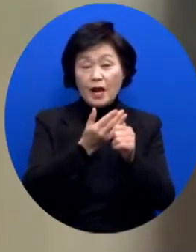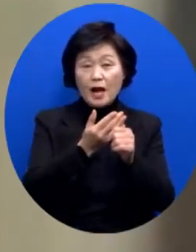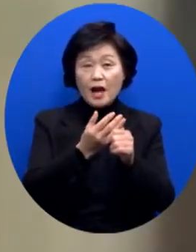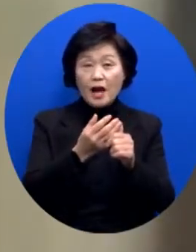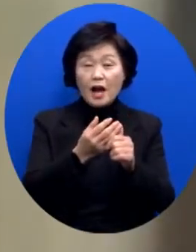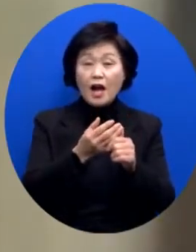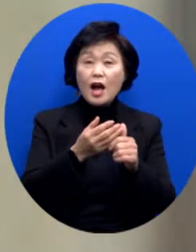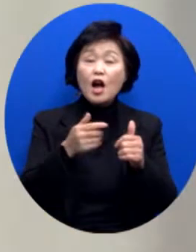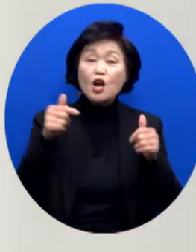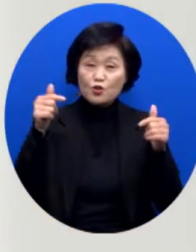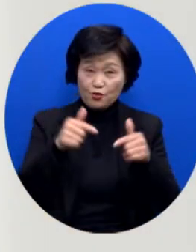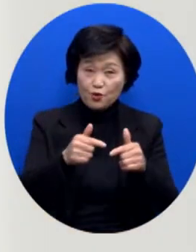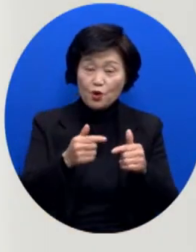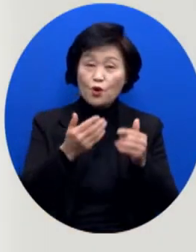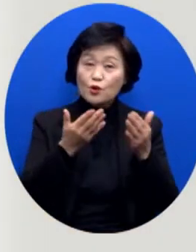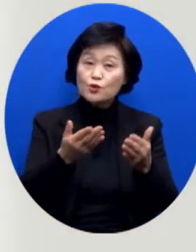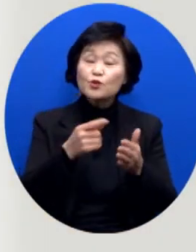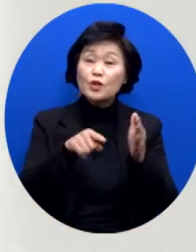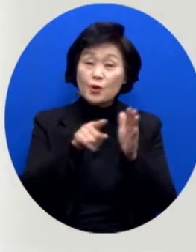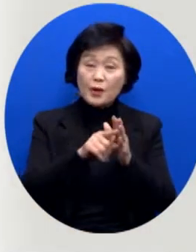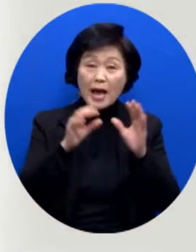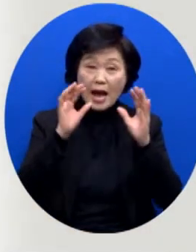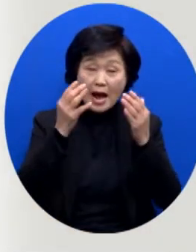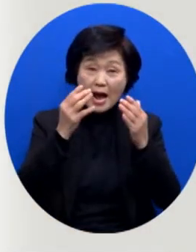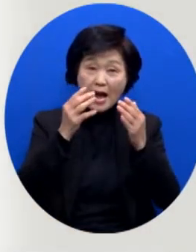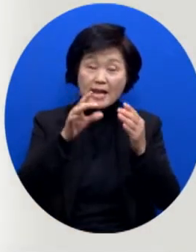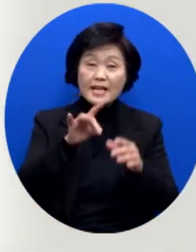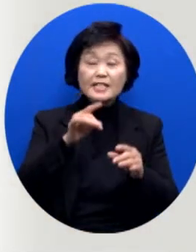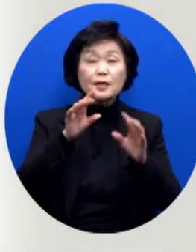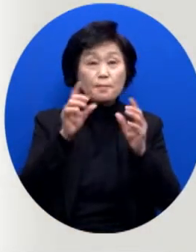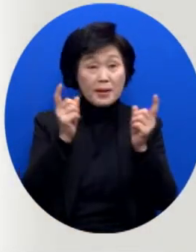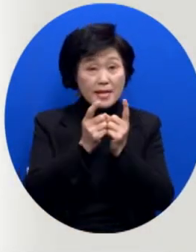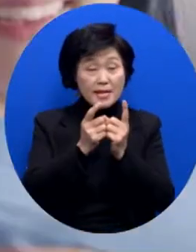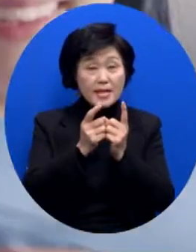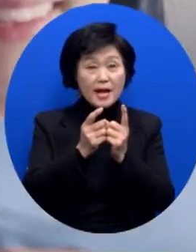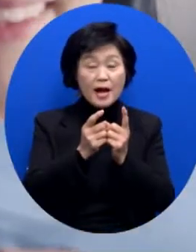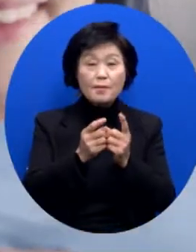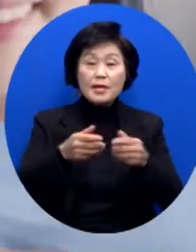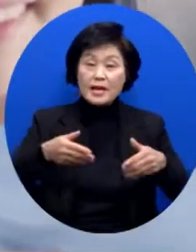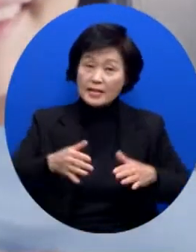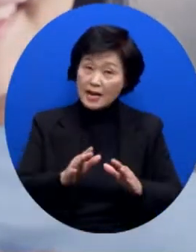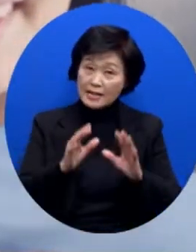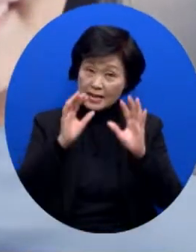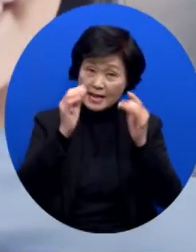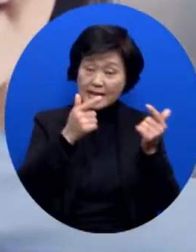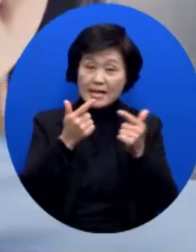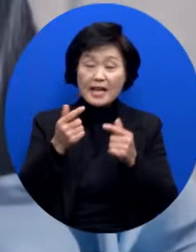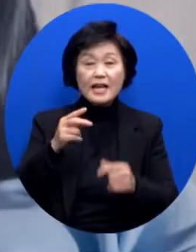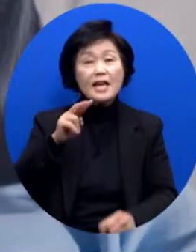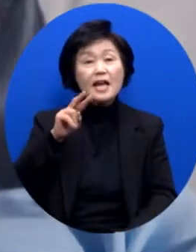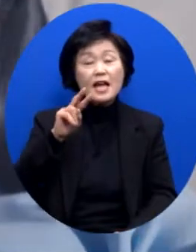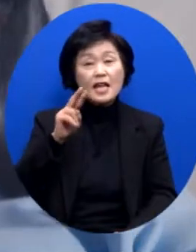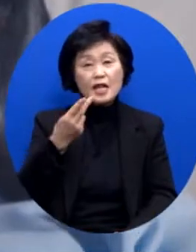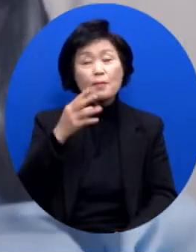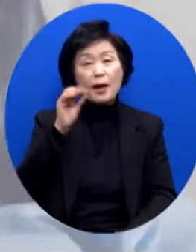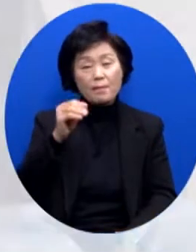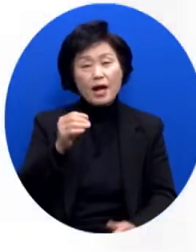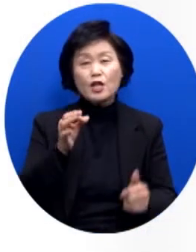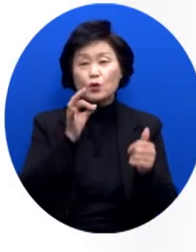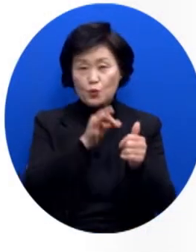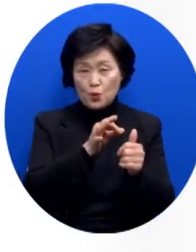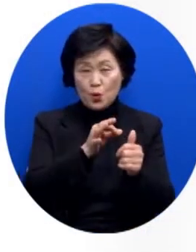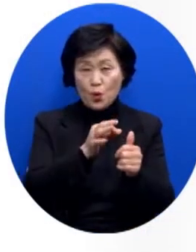실시합니다 영아기 첫만남 꾸러미 지원사업은 출생아에게 200만 원을 지급하는 제도입니다